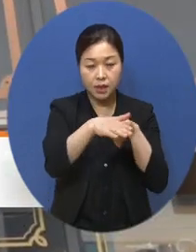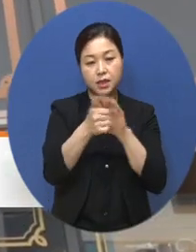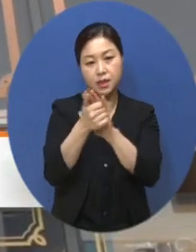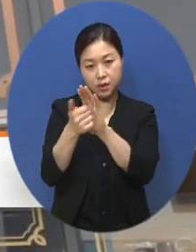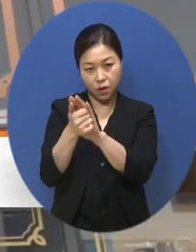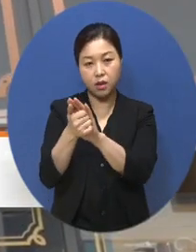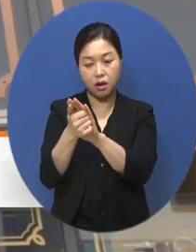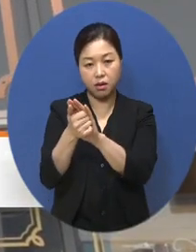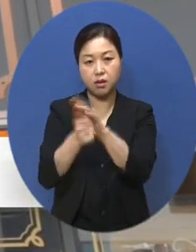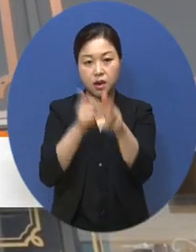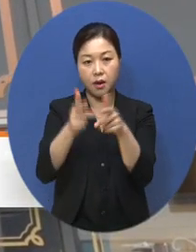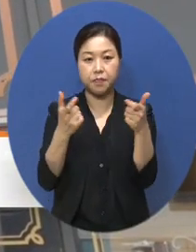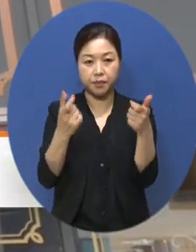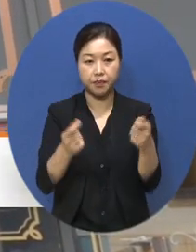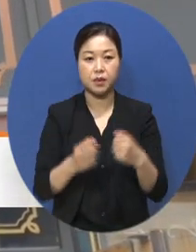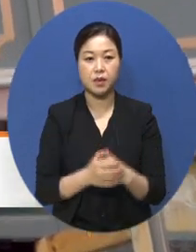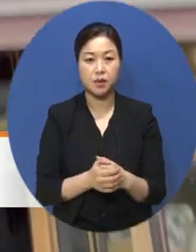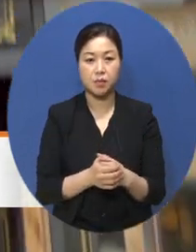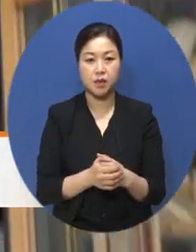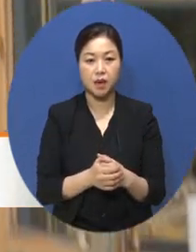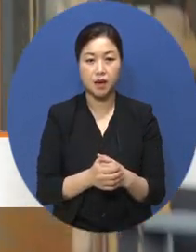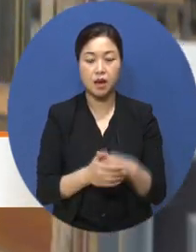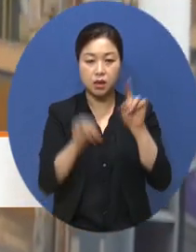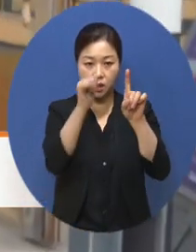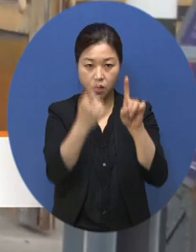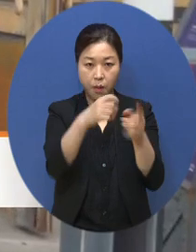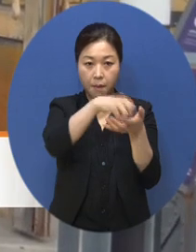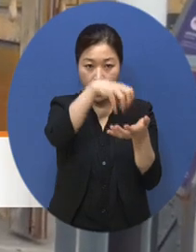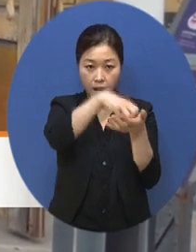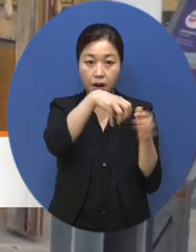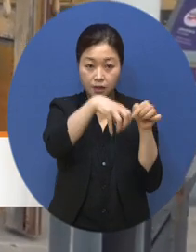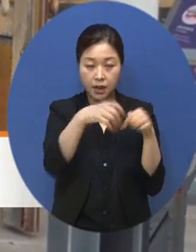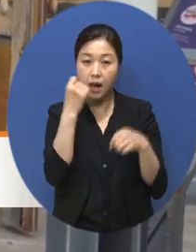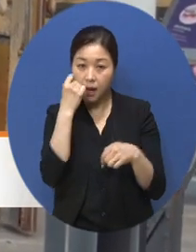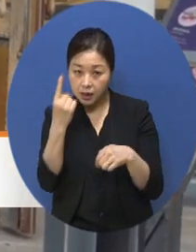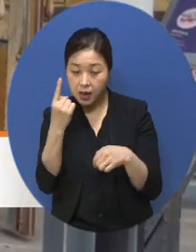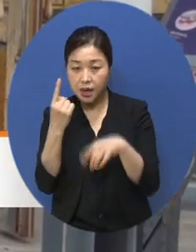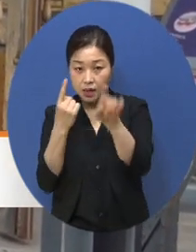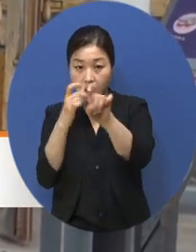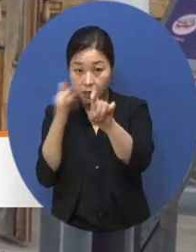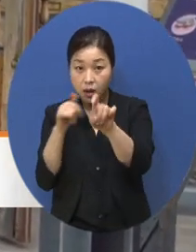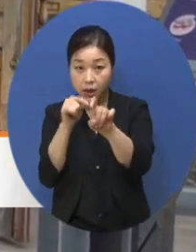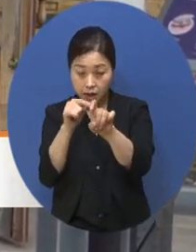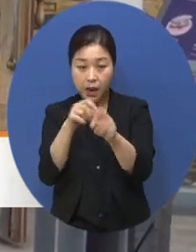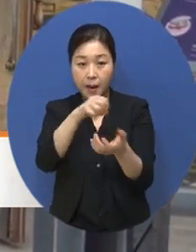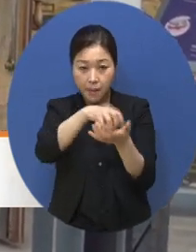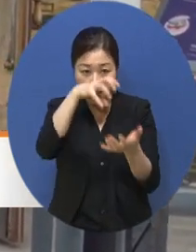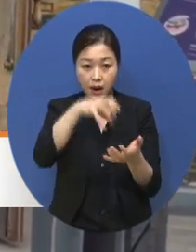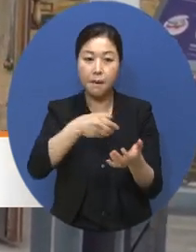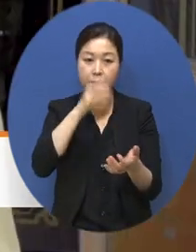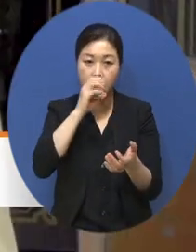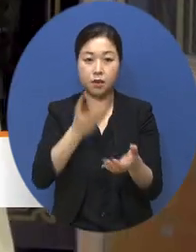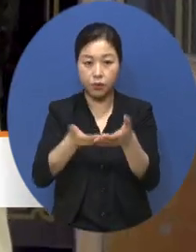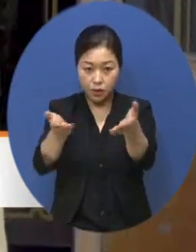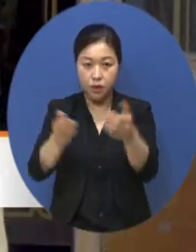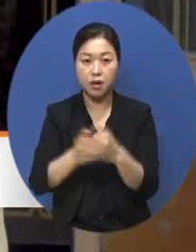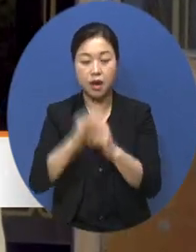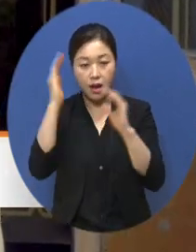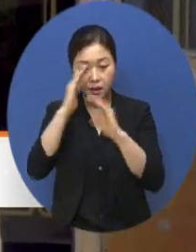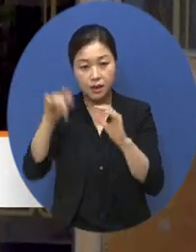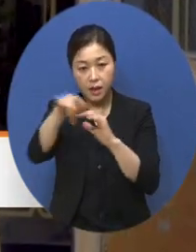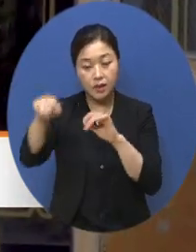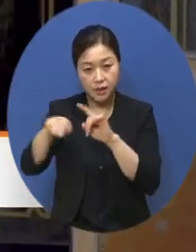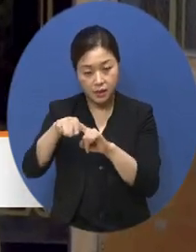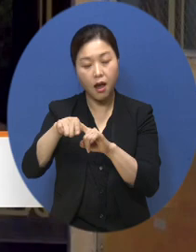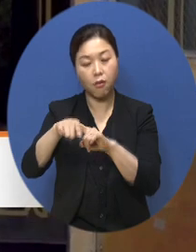어깨동무가게 1호점인 롤링핀 베이커리는 한 달에 10명의 학생들에게 빵과 음료를 제공하며 학생들이